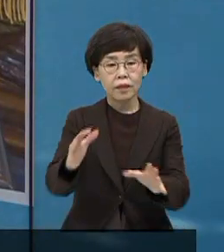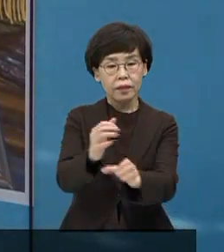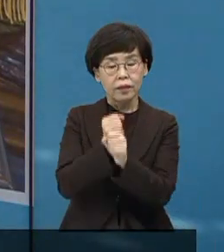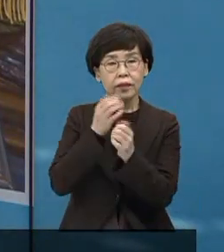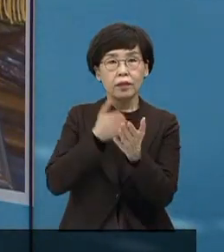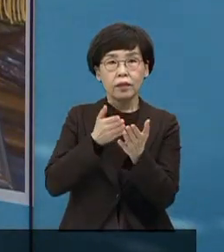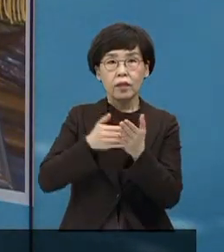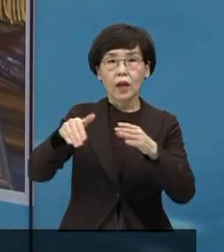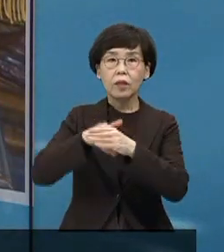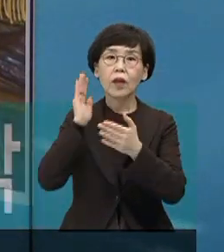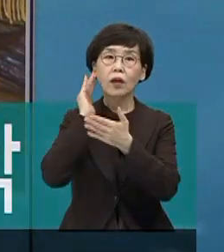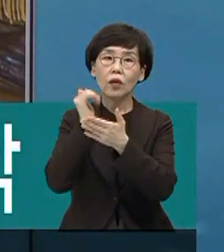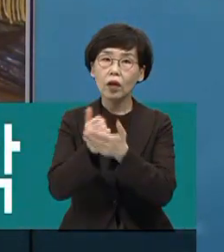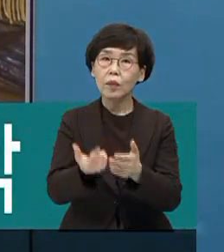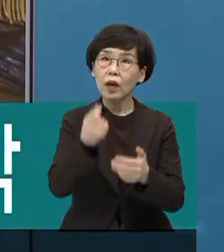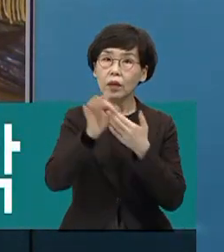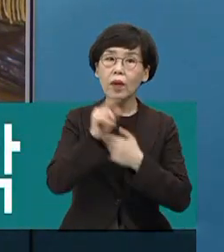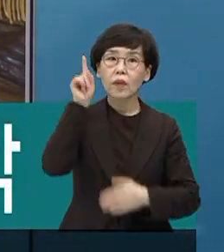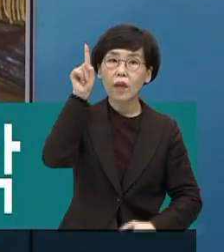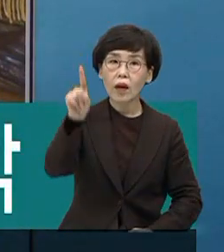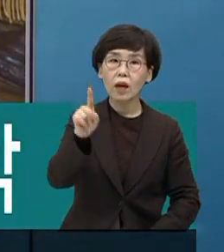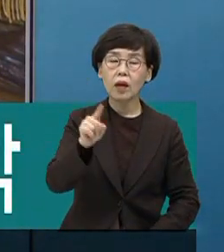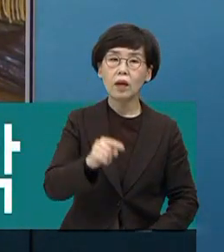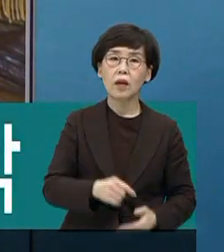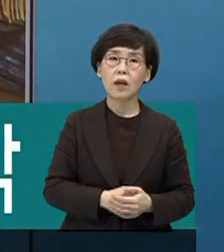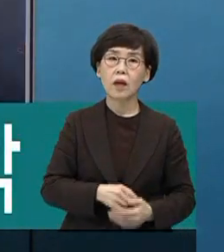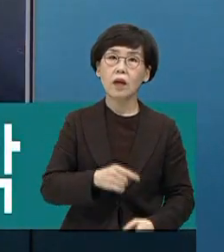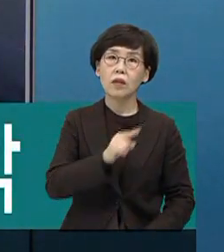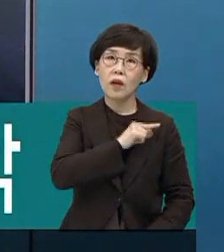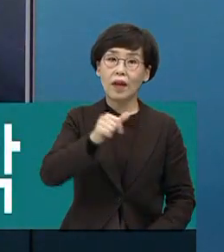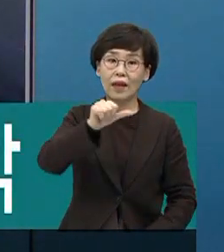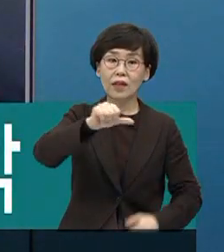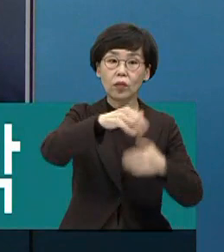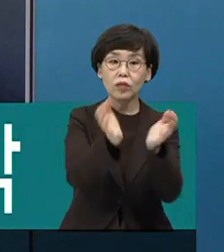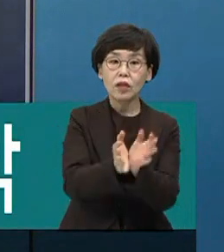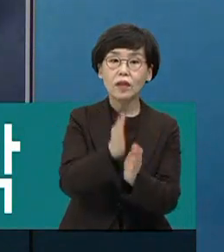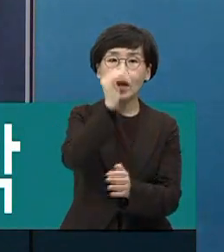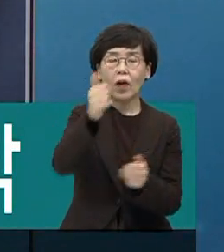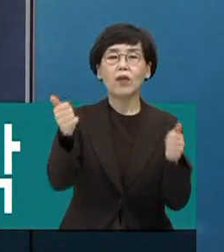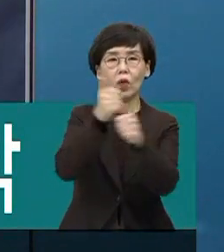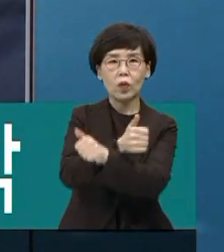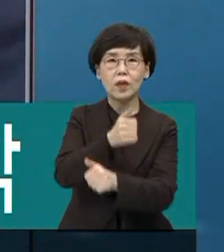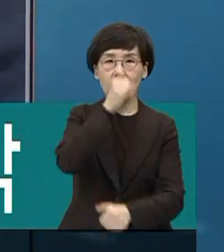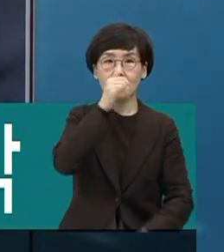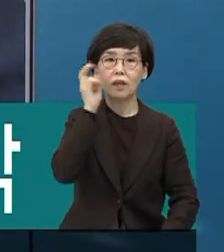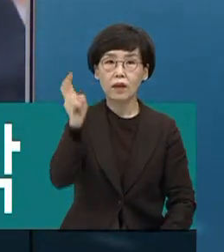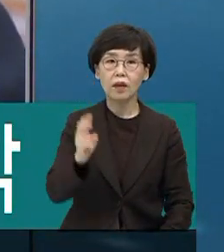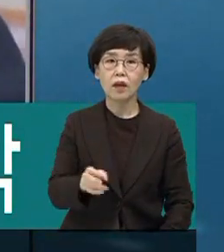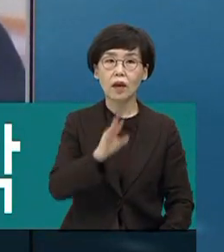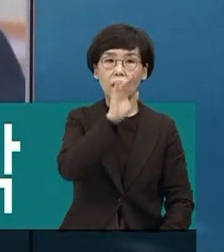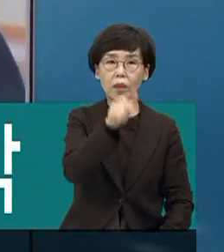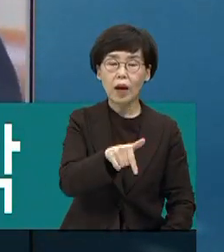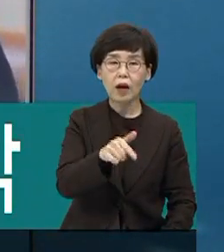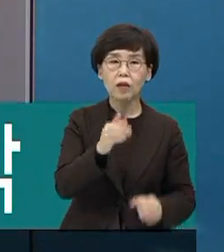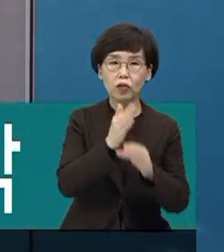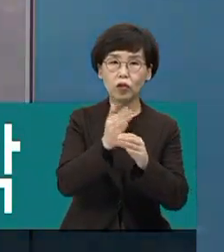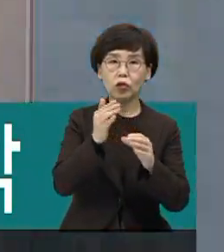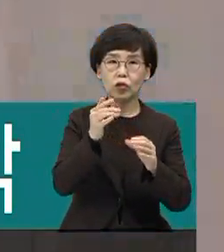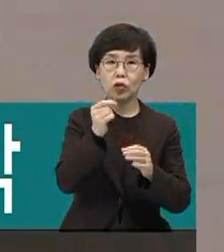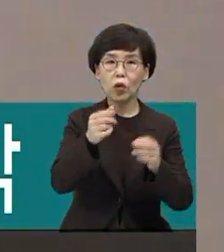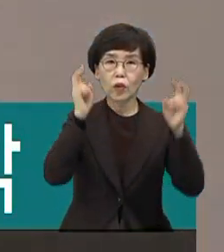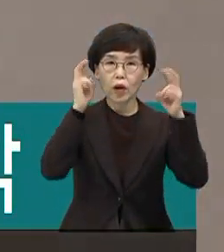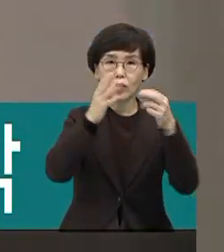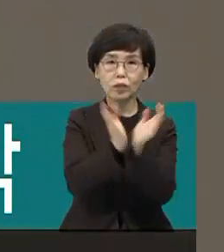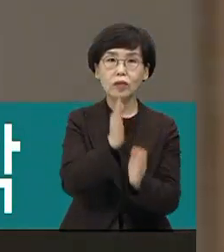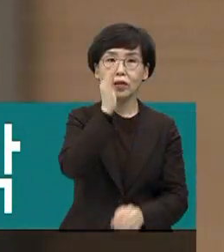간추린 뉴스입니다. 문재인 대통령이 이르면 내일 최대 5개 부처의 장관을 교체할 것으로 보입니다. 박영선 중소벤처기업부